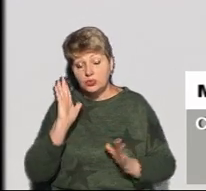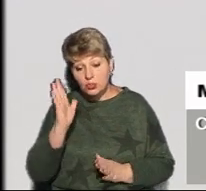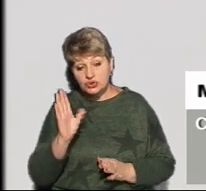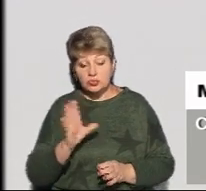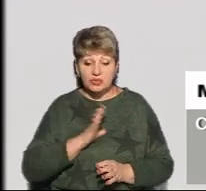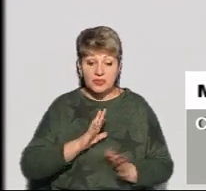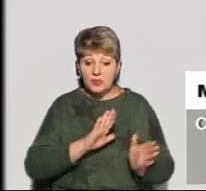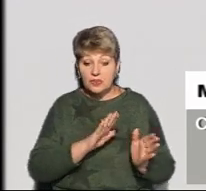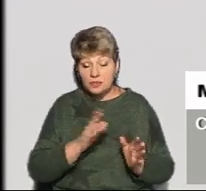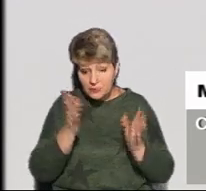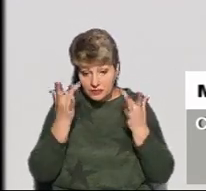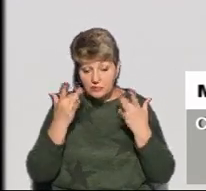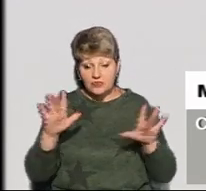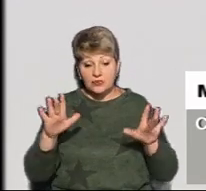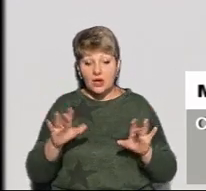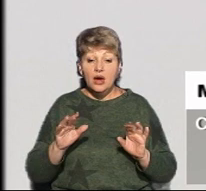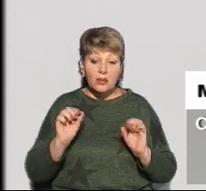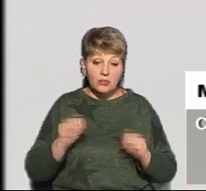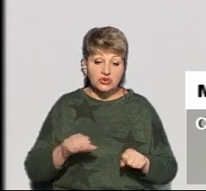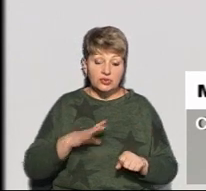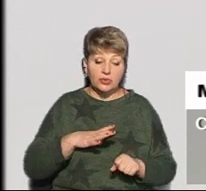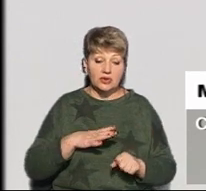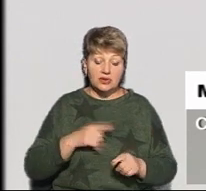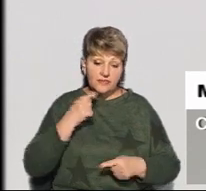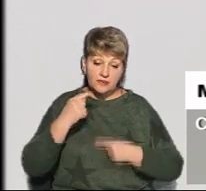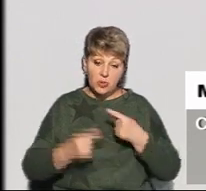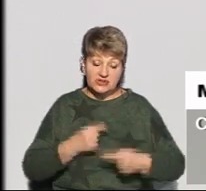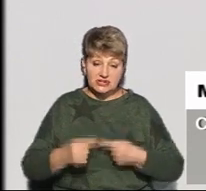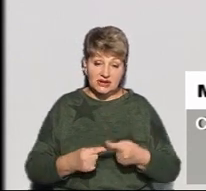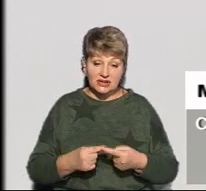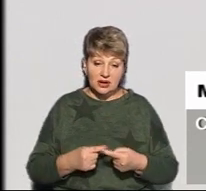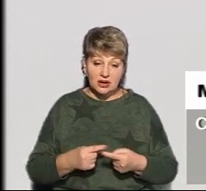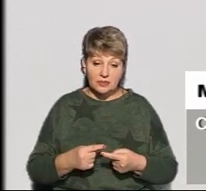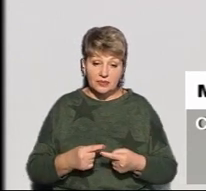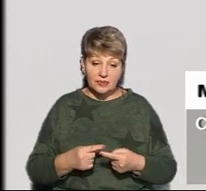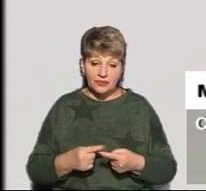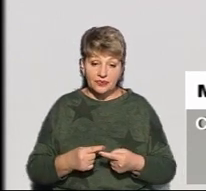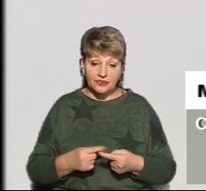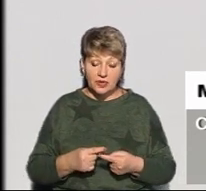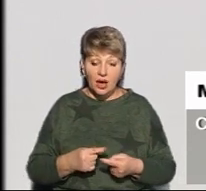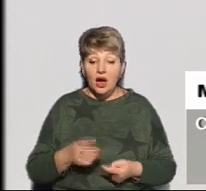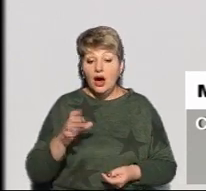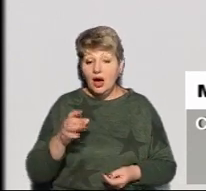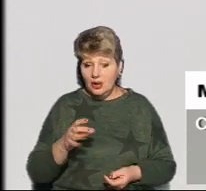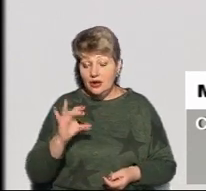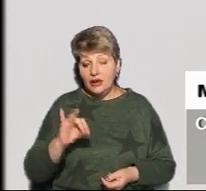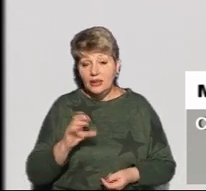несподіваною, можливо, вона буде нефіксованою, вона буде ситуативною постійно. Але, ну, як то кажуть, не, хіба хочеш,